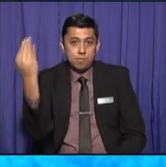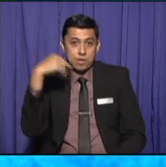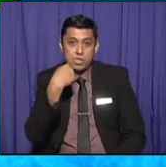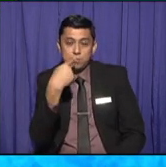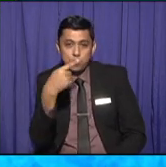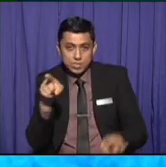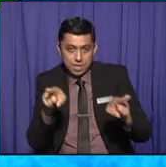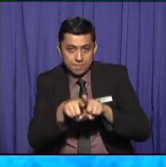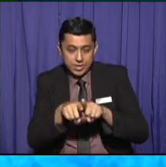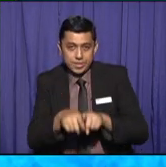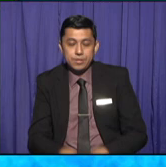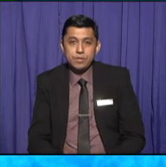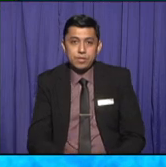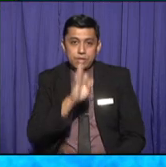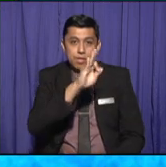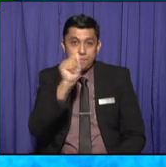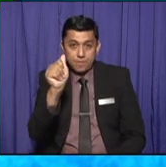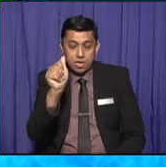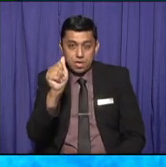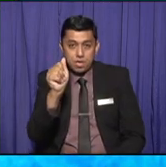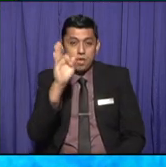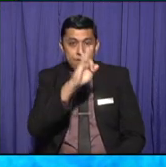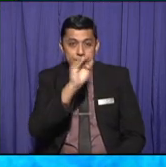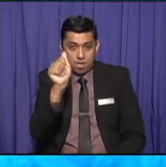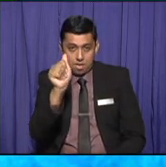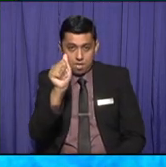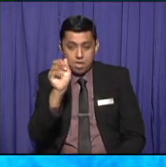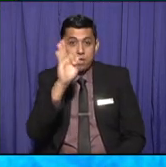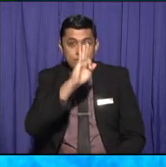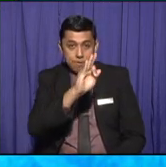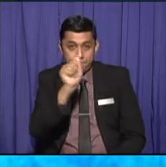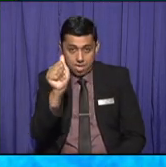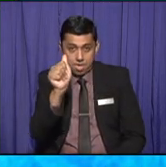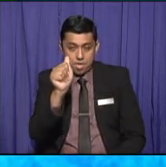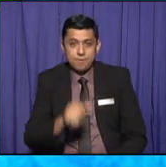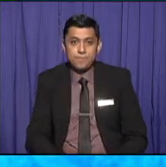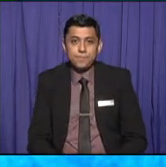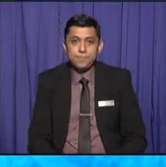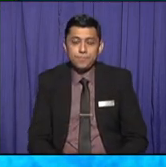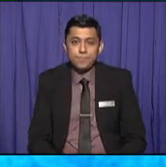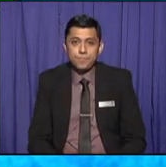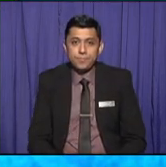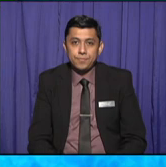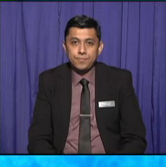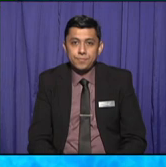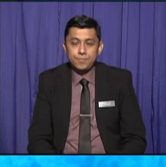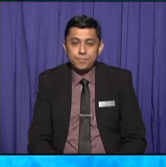sebut bersama. Fa, fa, fa.